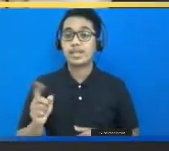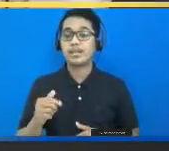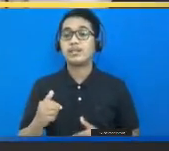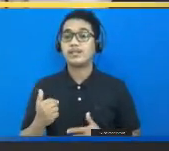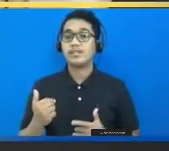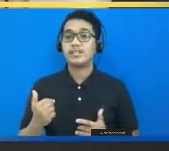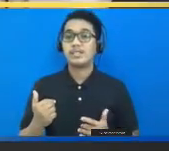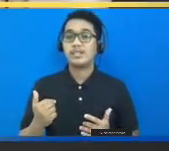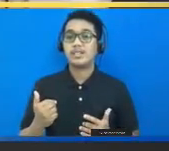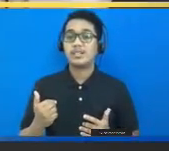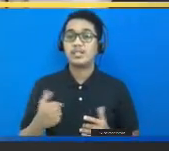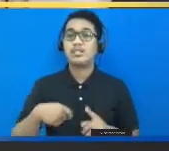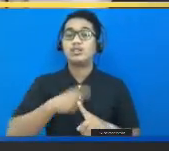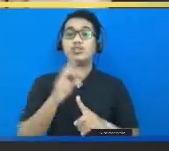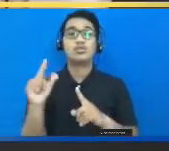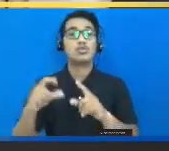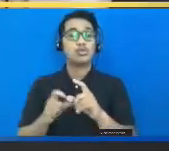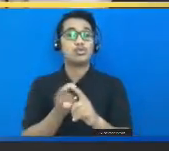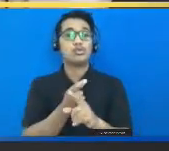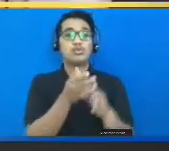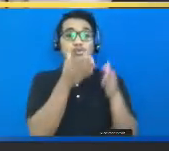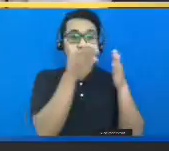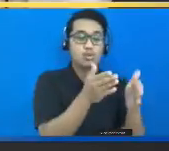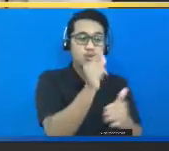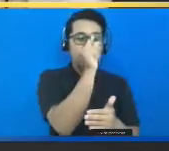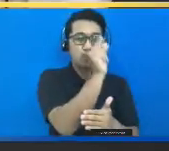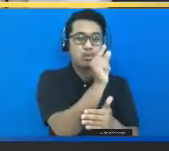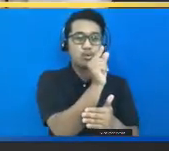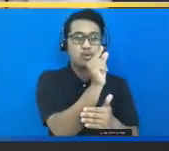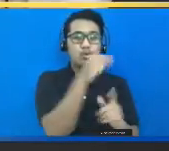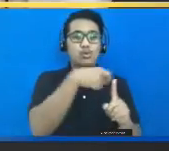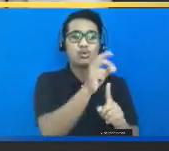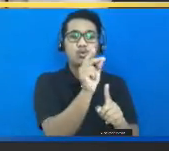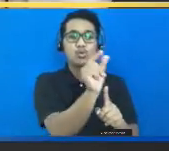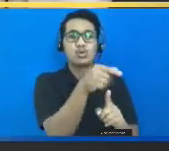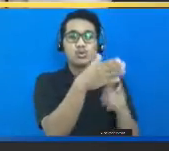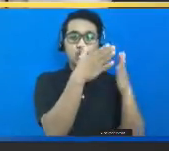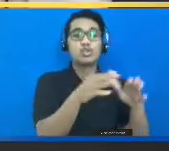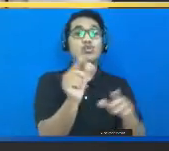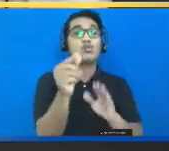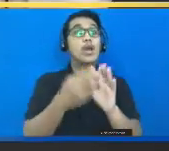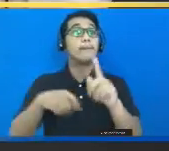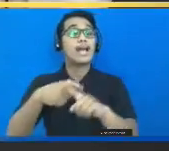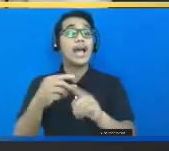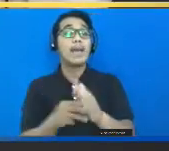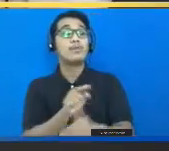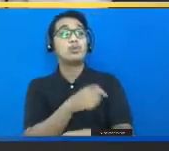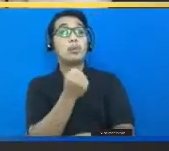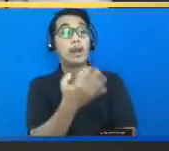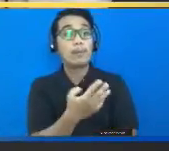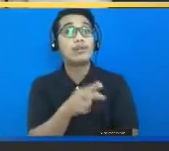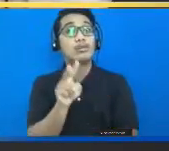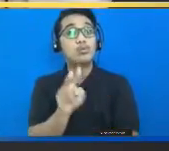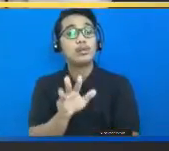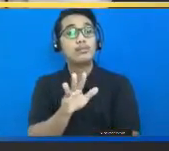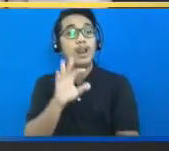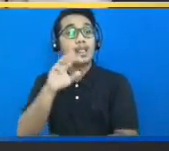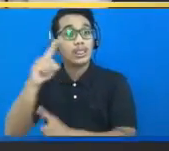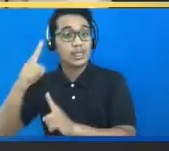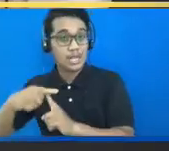apa khusus untuk yang UMKM dan petani itu ke-29 triliun Nah Tapi